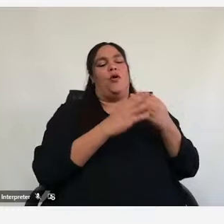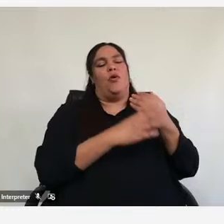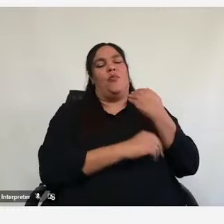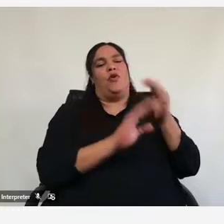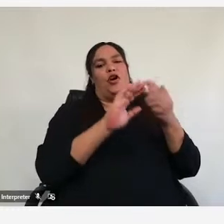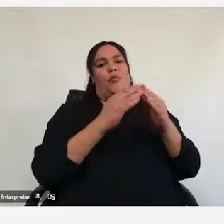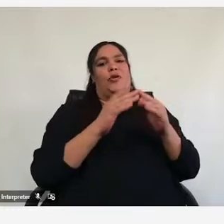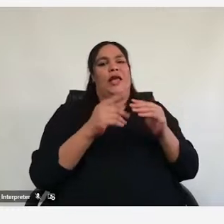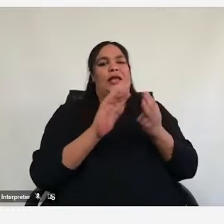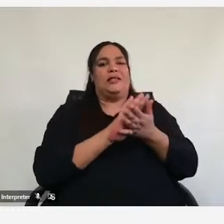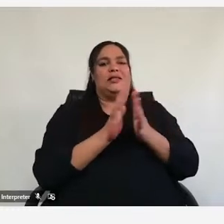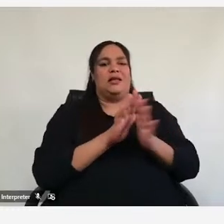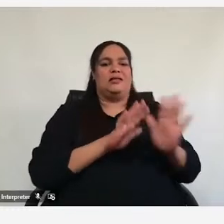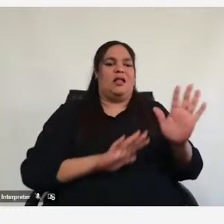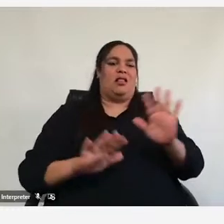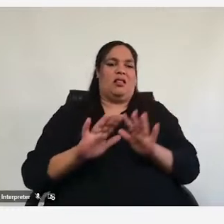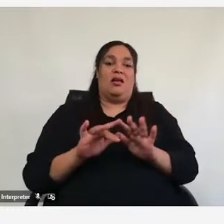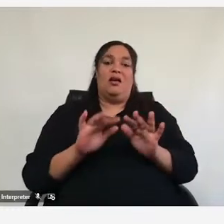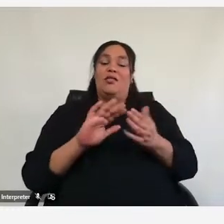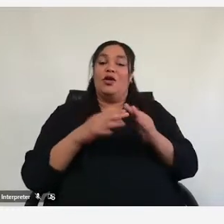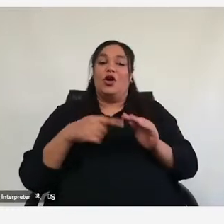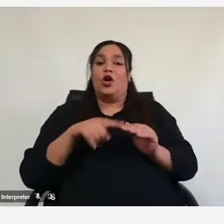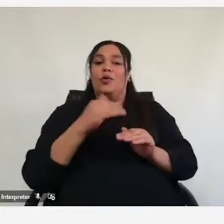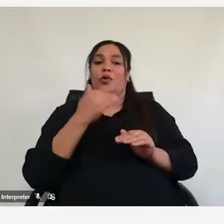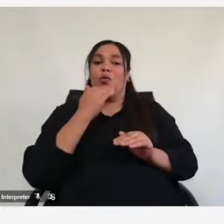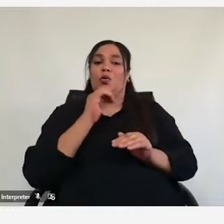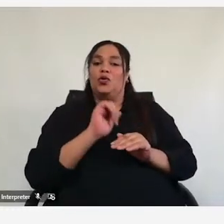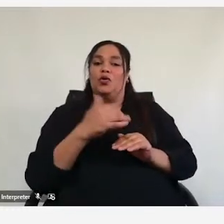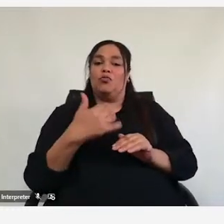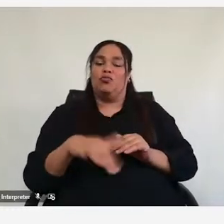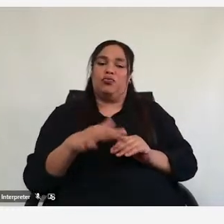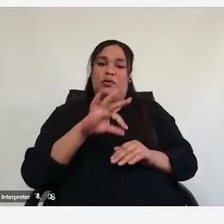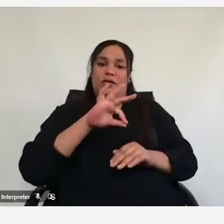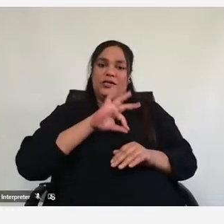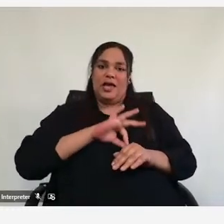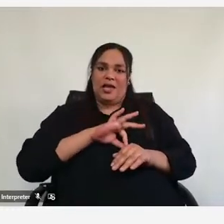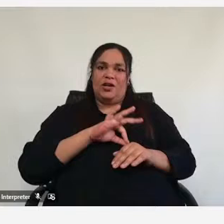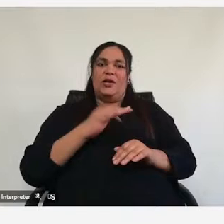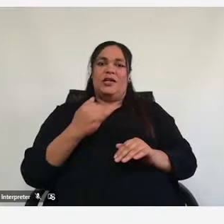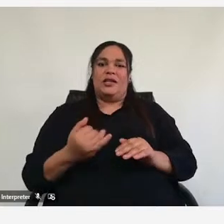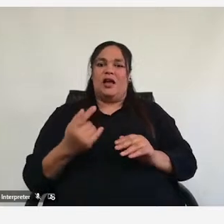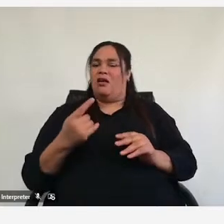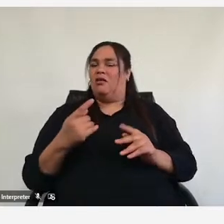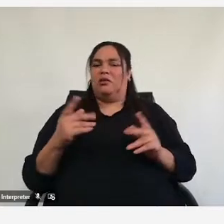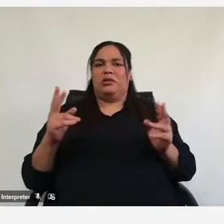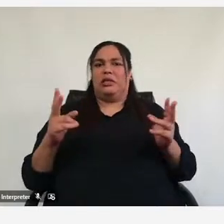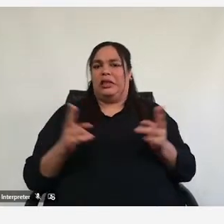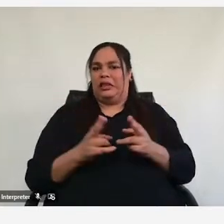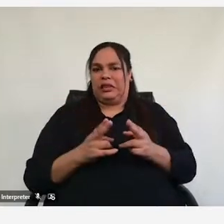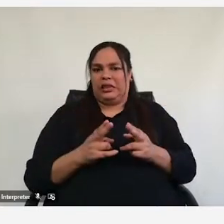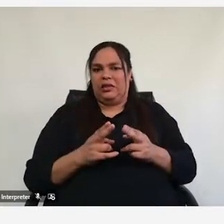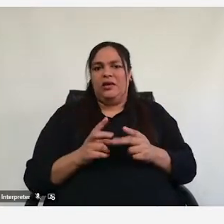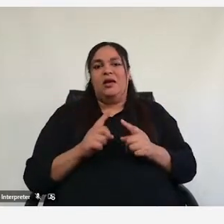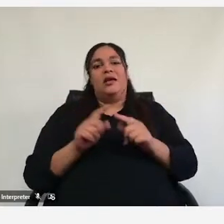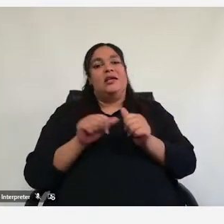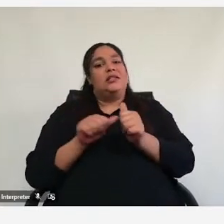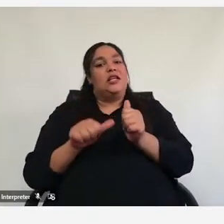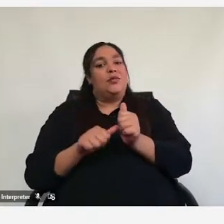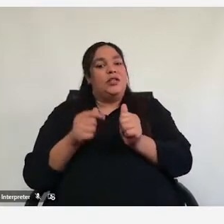begunstigdes plaas. Inwoners wie se beperkte inkomste reeds dun gesaai is. Adjunk